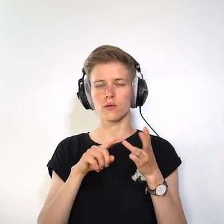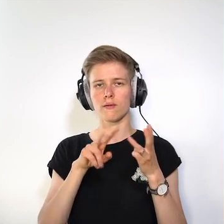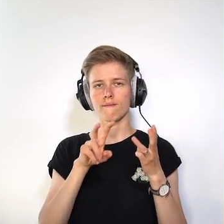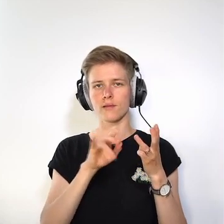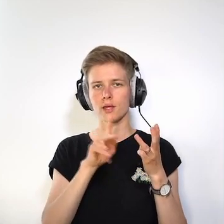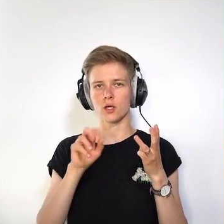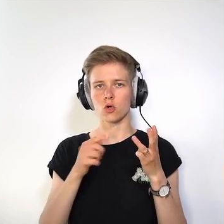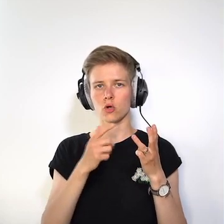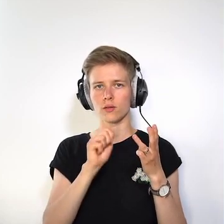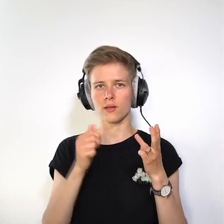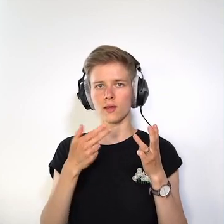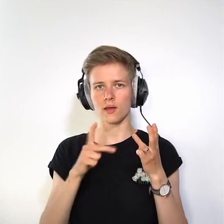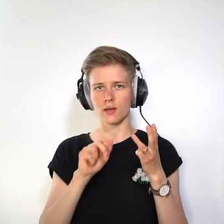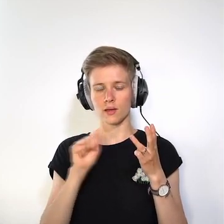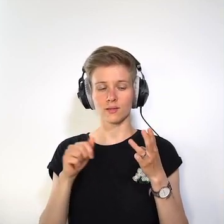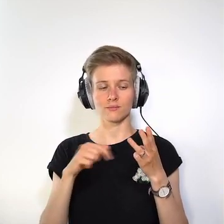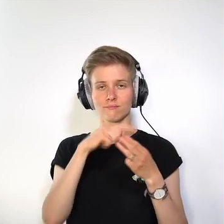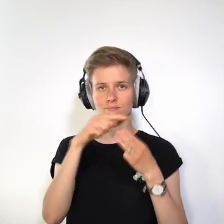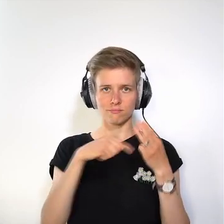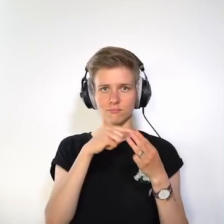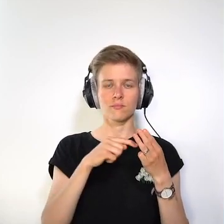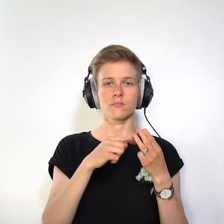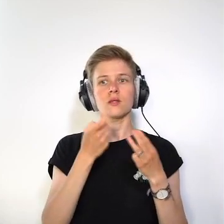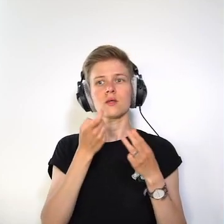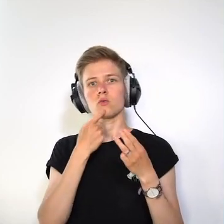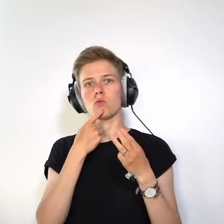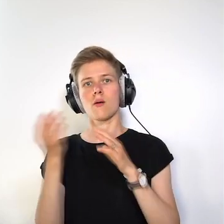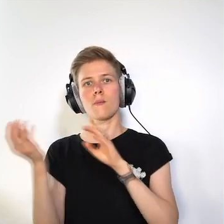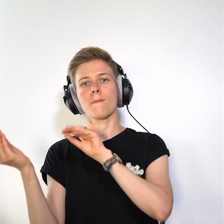toivat Suomeen taas äärimmäisen kovan